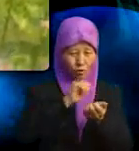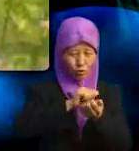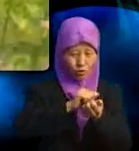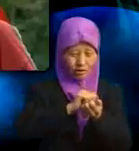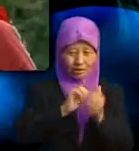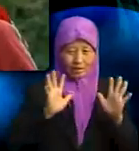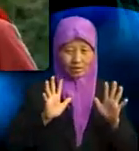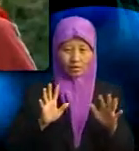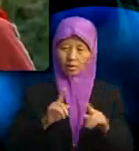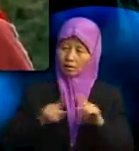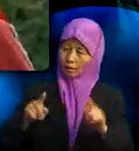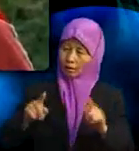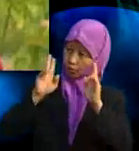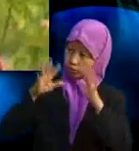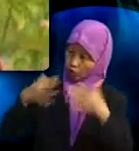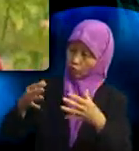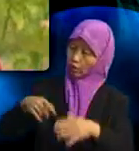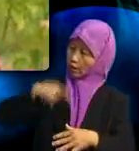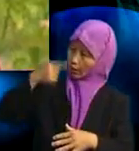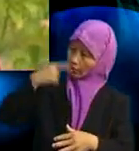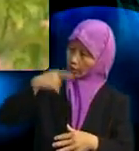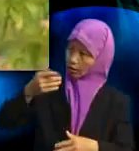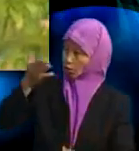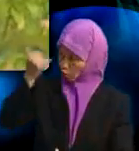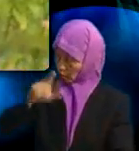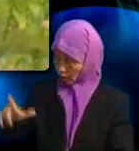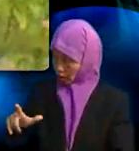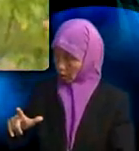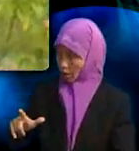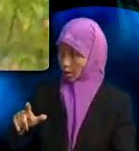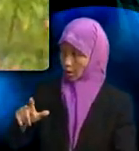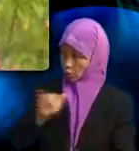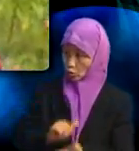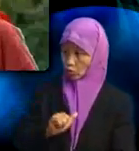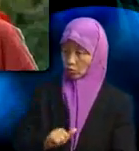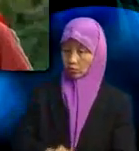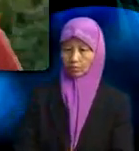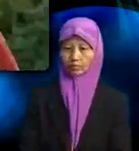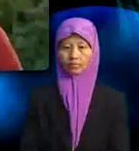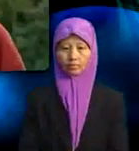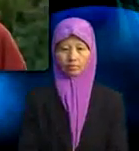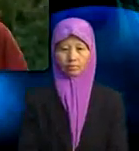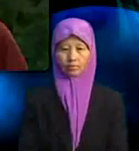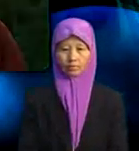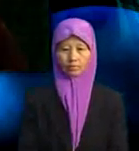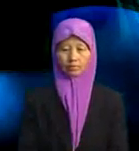Bukan senang nak mencuci dia ni. Tapi kan ustaz dah ajar kita. Ha, lupalah tu.